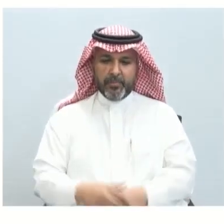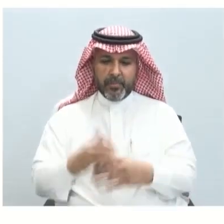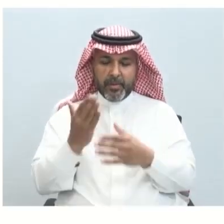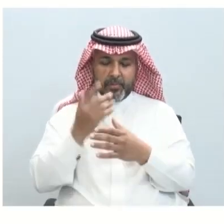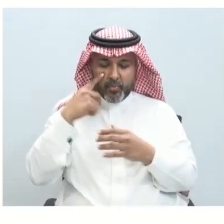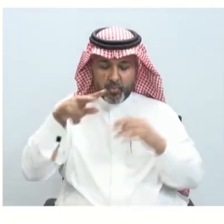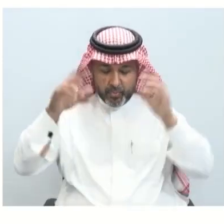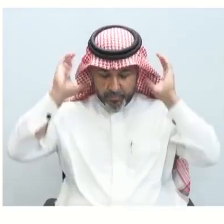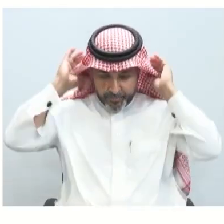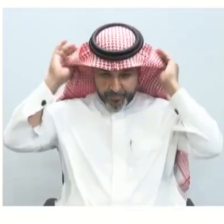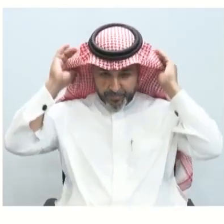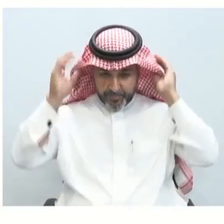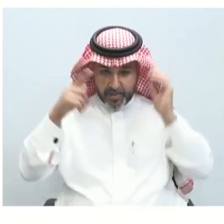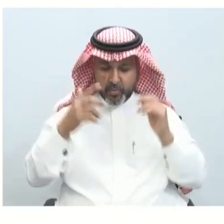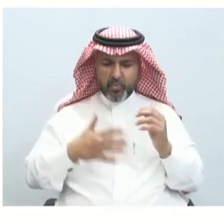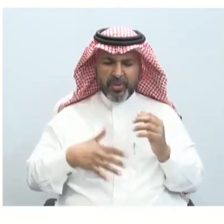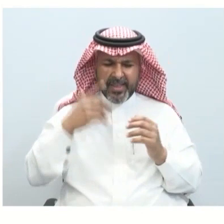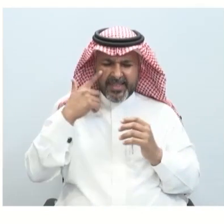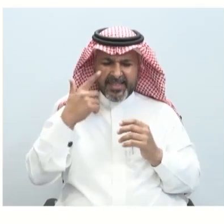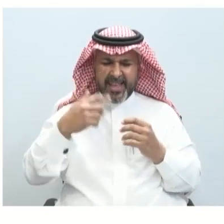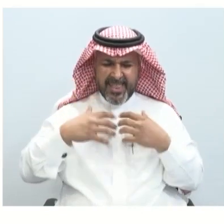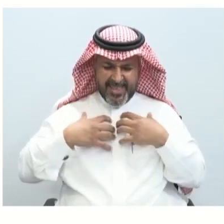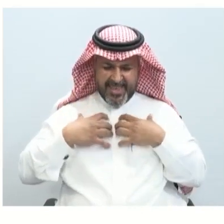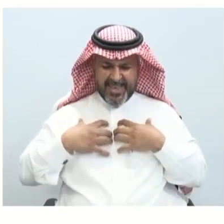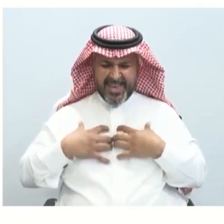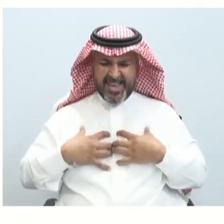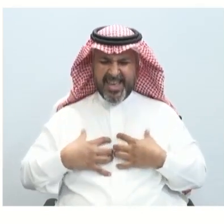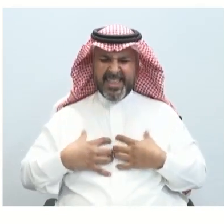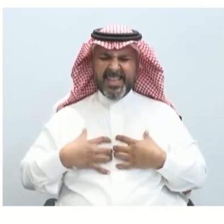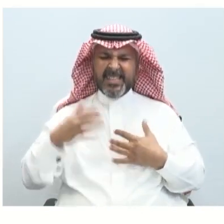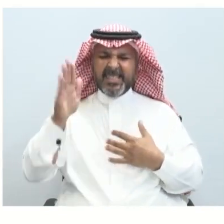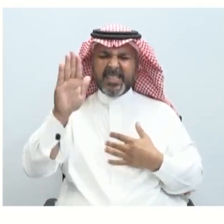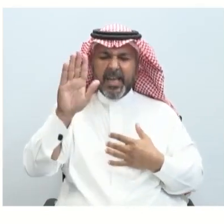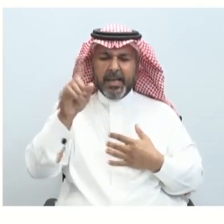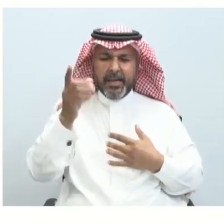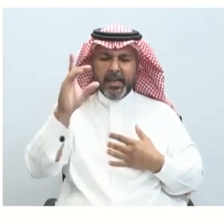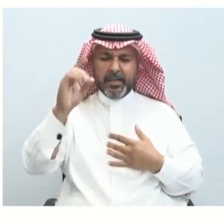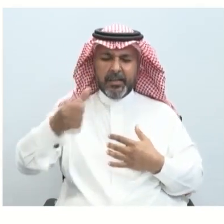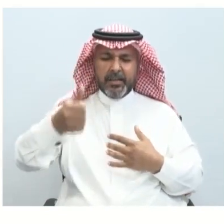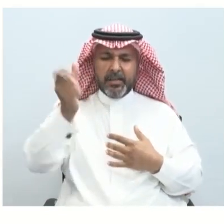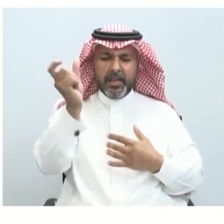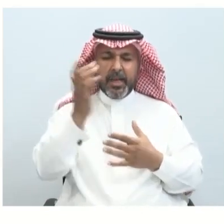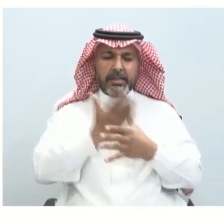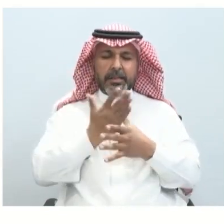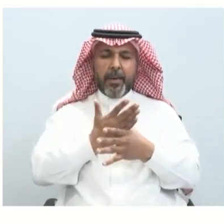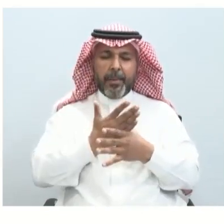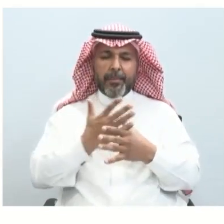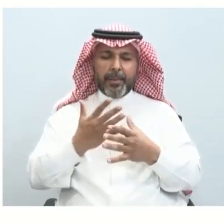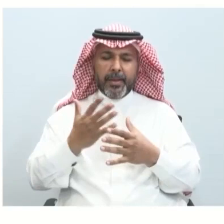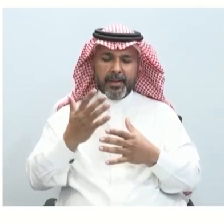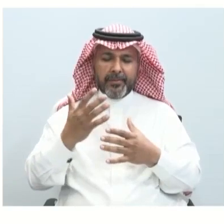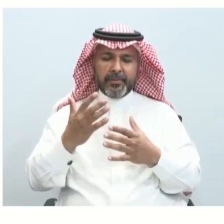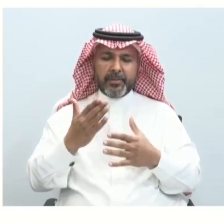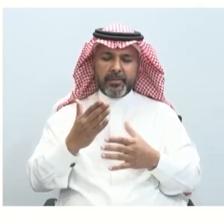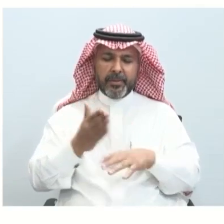الاسبست هذه الماده اللي تستخدم في المباني هي التي تزيد من نسبه التعرض لسرطان الرئه بالنسبه للخيارات التي تظهر